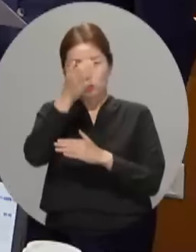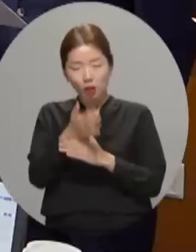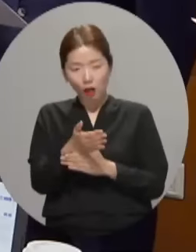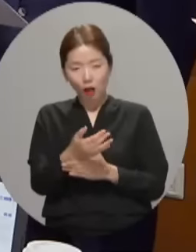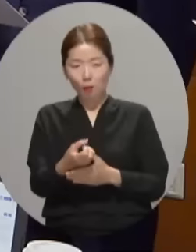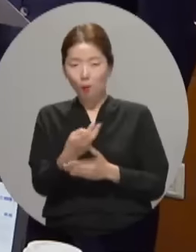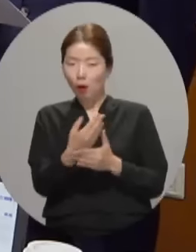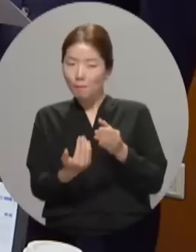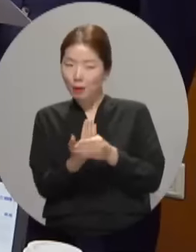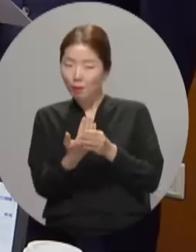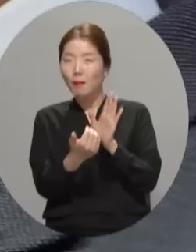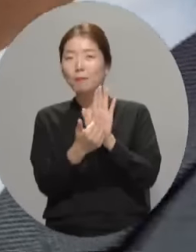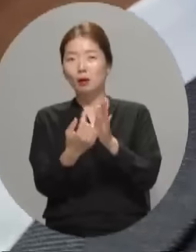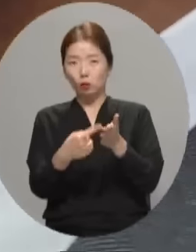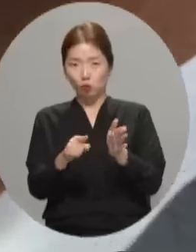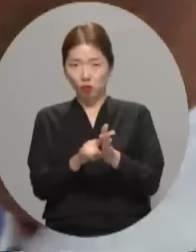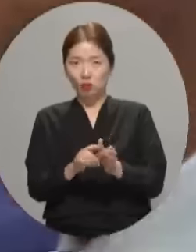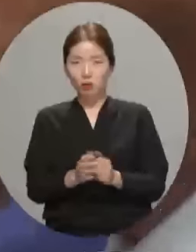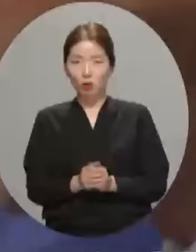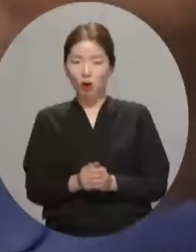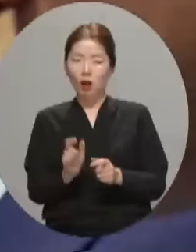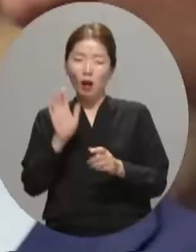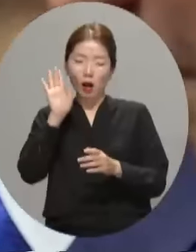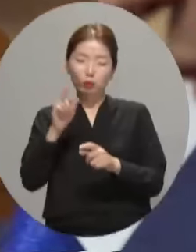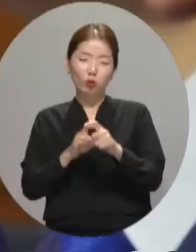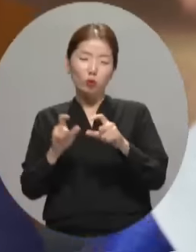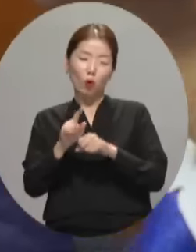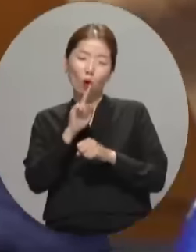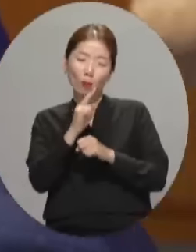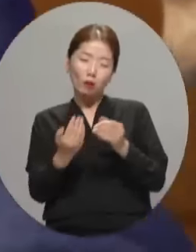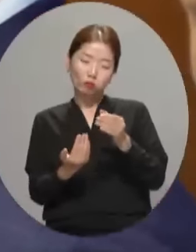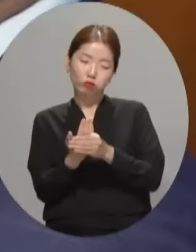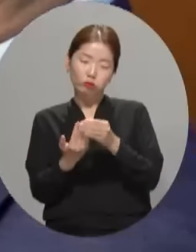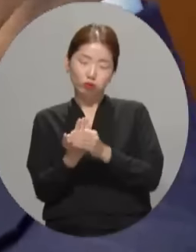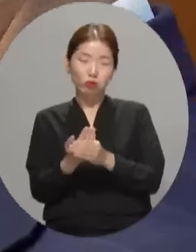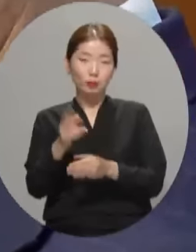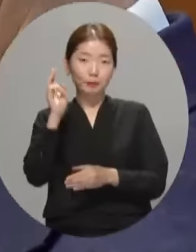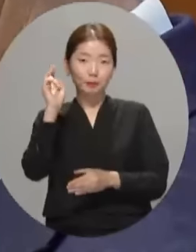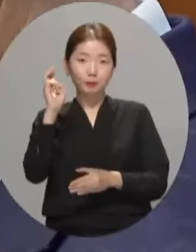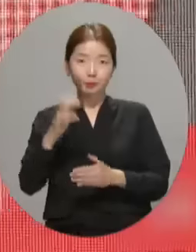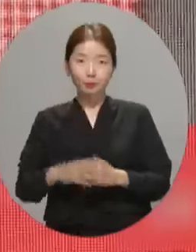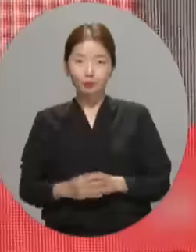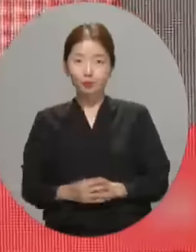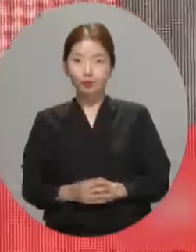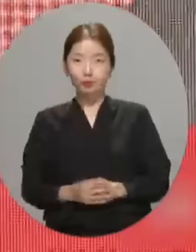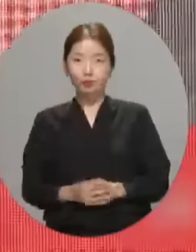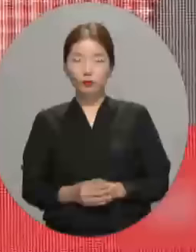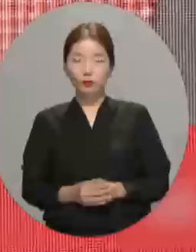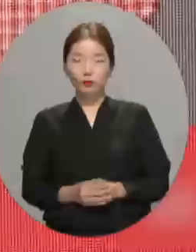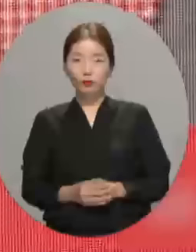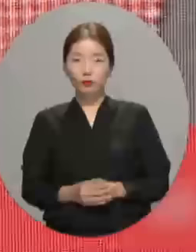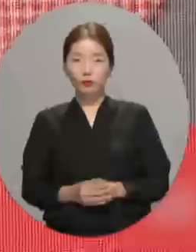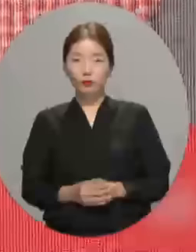방지를 요구한다는 방침이어서 파장은 앞으로도 계속될 전망입니다. MBC 뉴스 강동엽입니다.